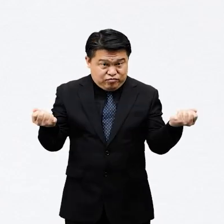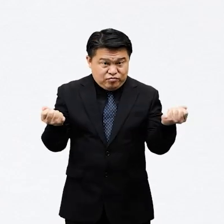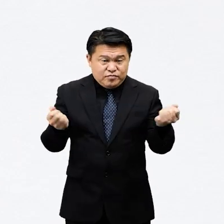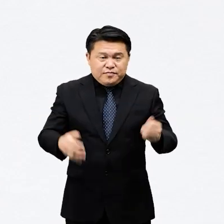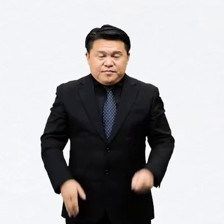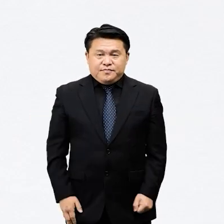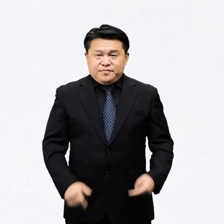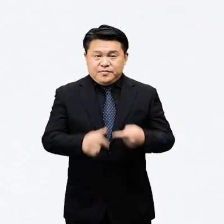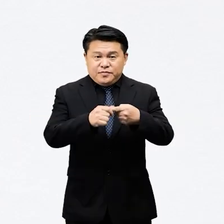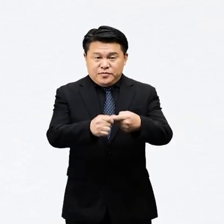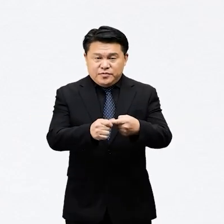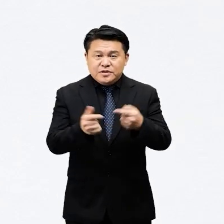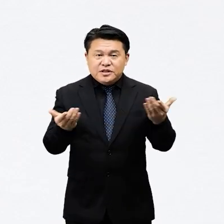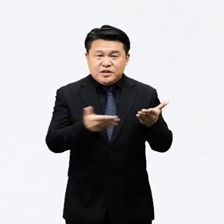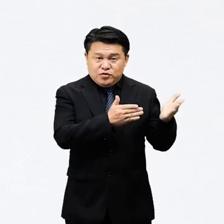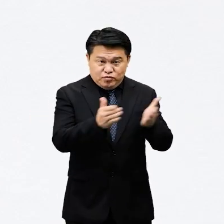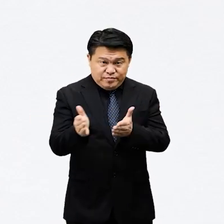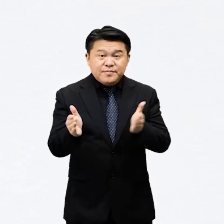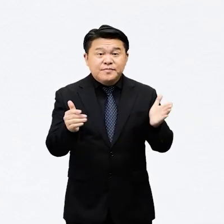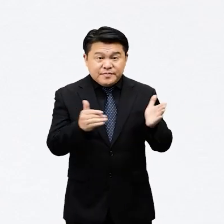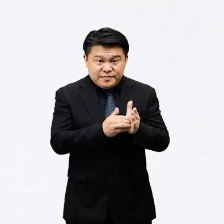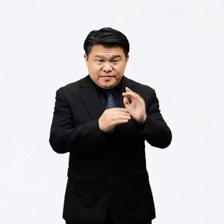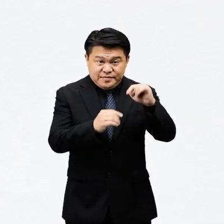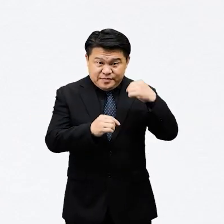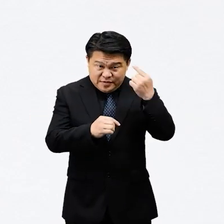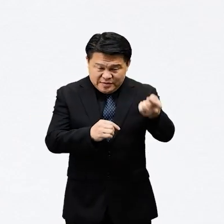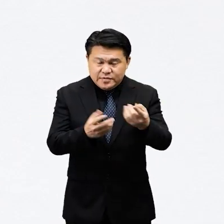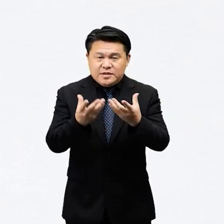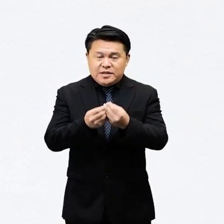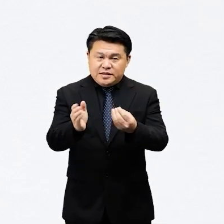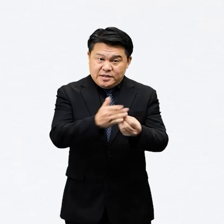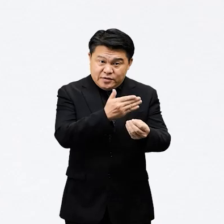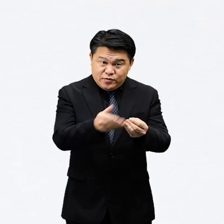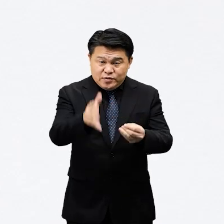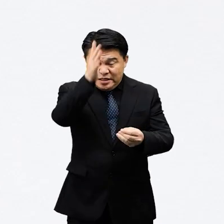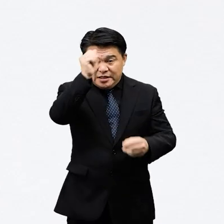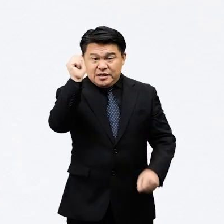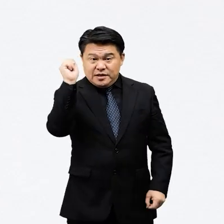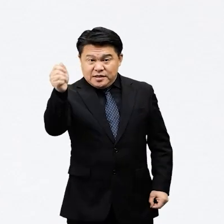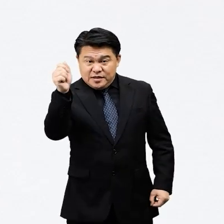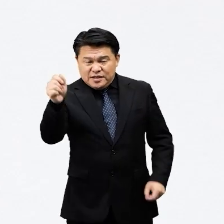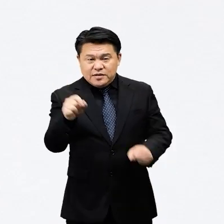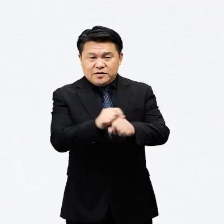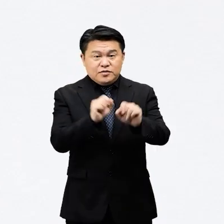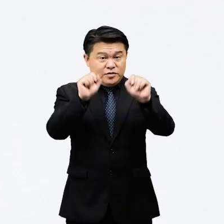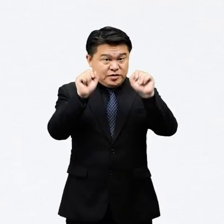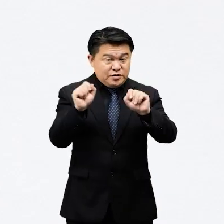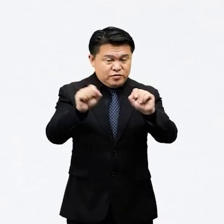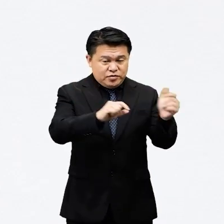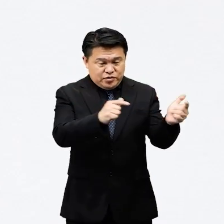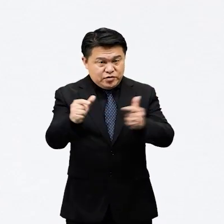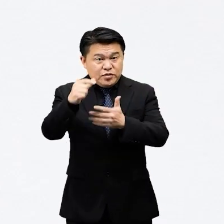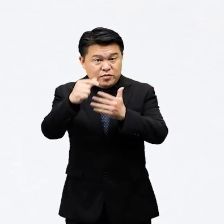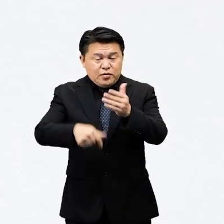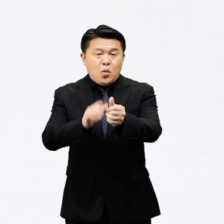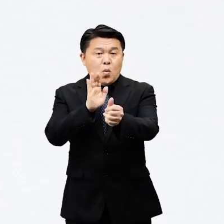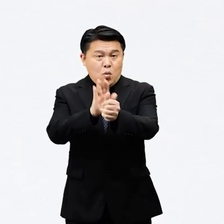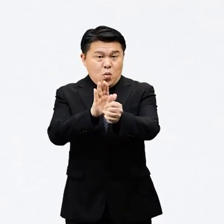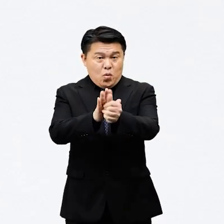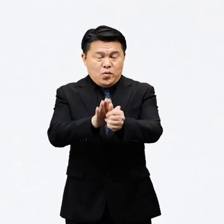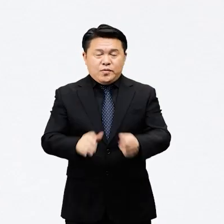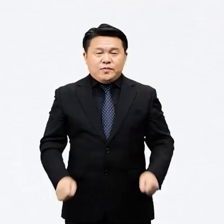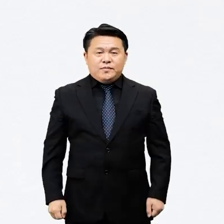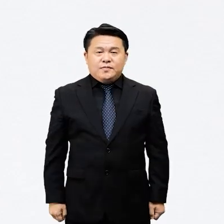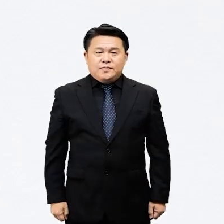공통적으로 첫 번째 업무 준비를 하고 탁구, 배드민턴, 특수체육 등 프로그램 보조를 하게